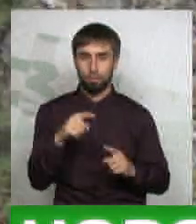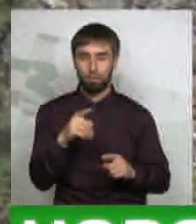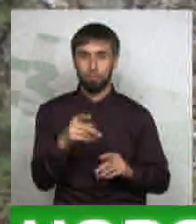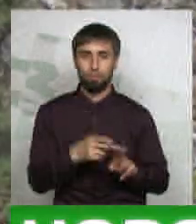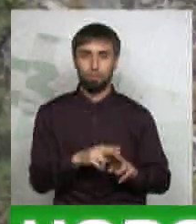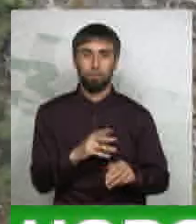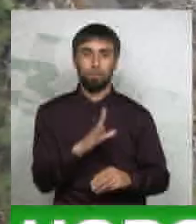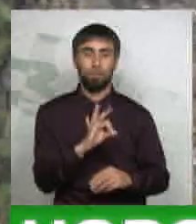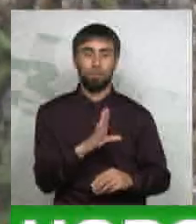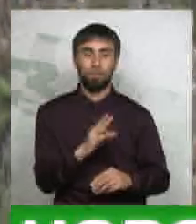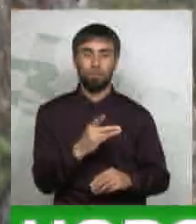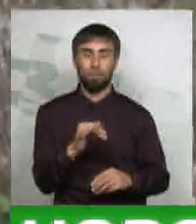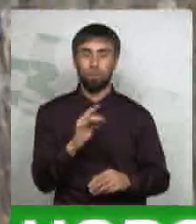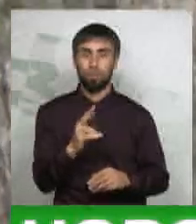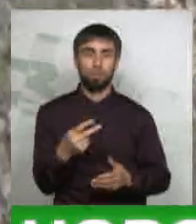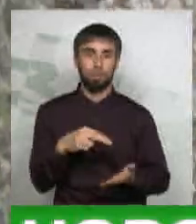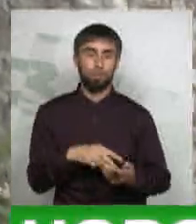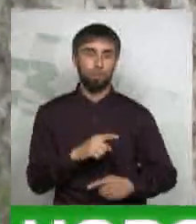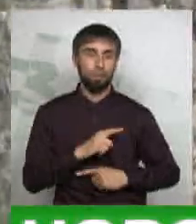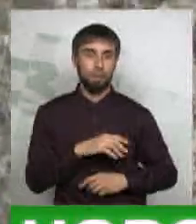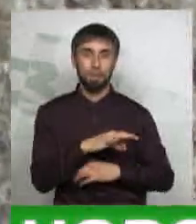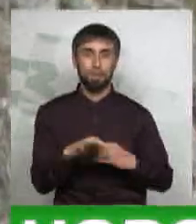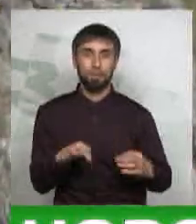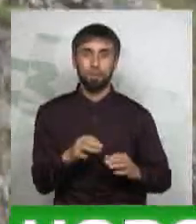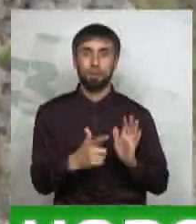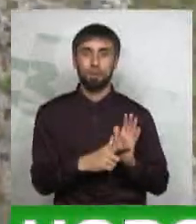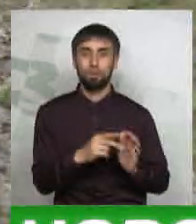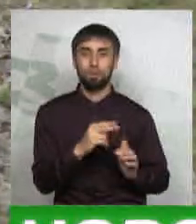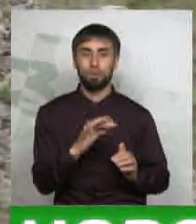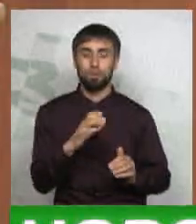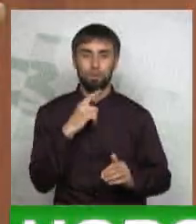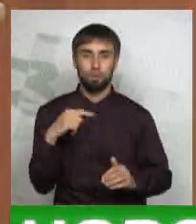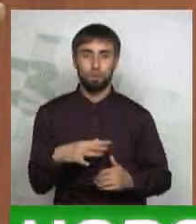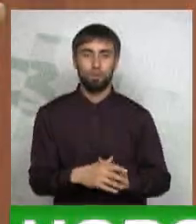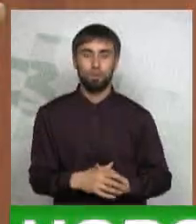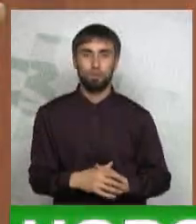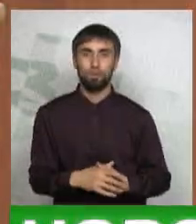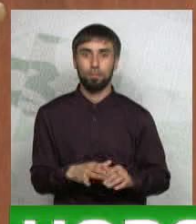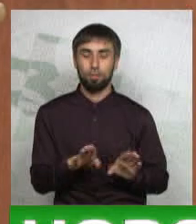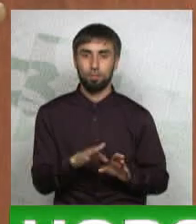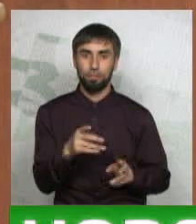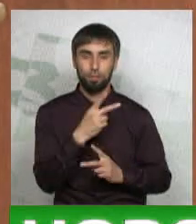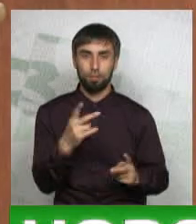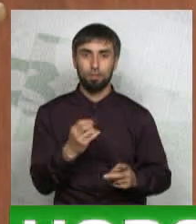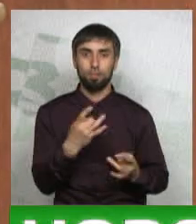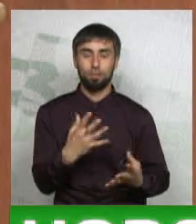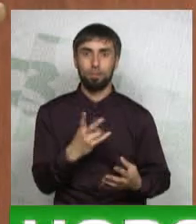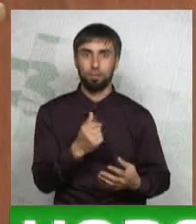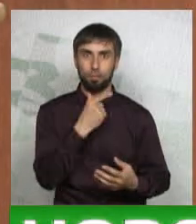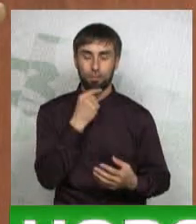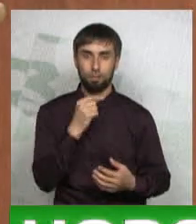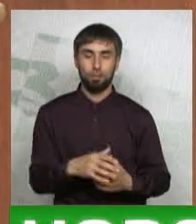замковый комплекс Вовнушки. Он же стал финалистом проекта «Семь чудес России». Так вот смотришь на них не просто как на